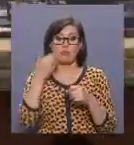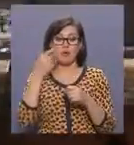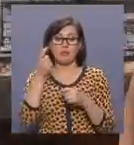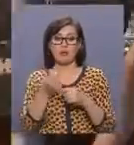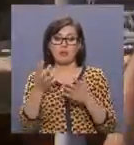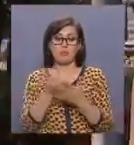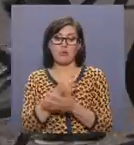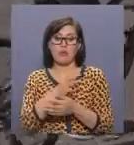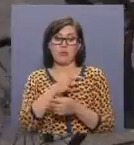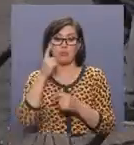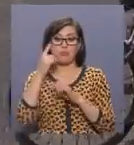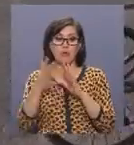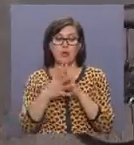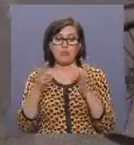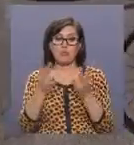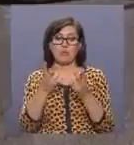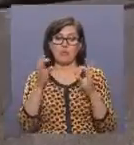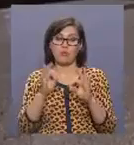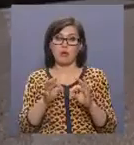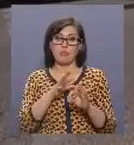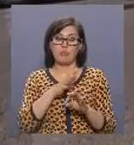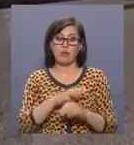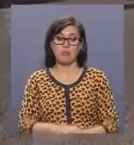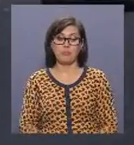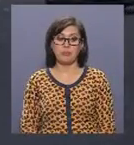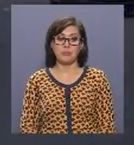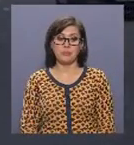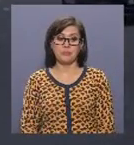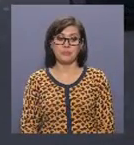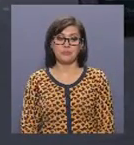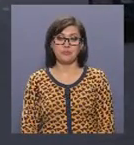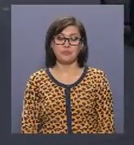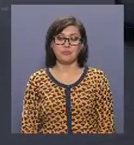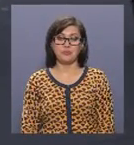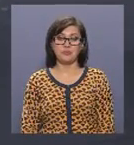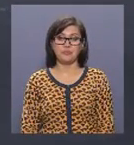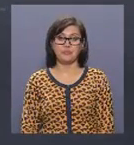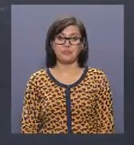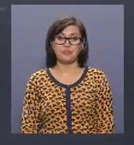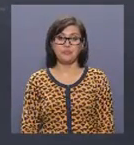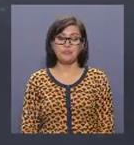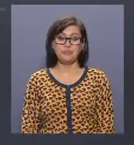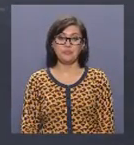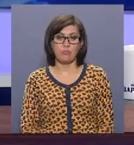дүние болмайтынын түсінген абзал. Жадыра Омаржан, Салтанат Шорай, Рашид Шүкірәлиев, Шарайна.